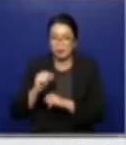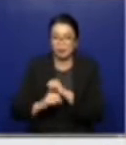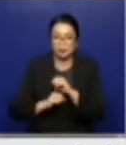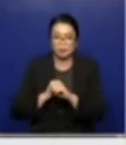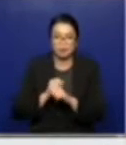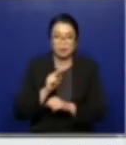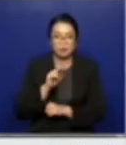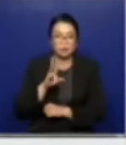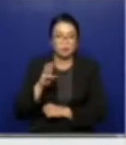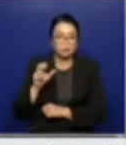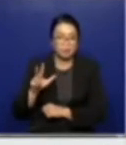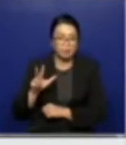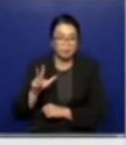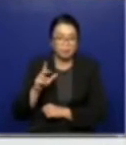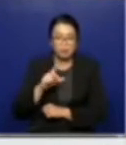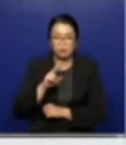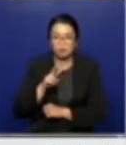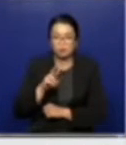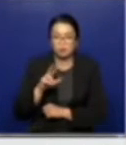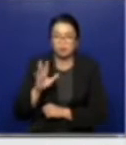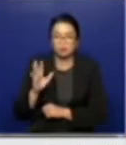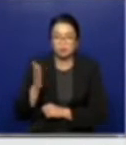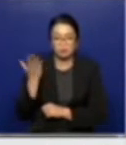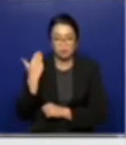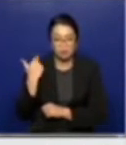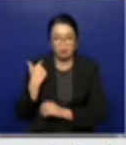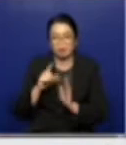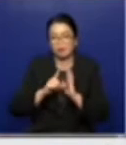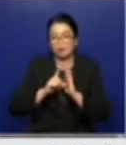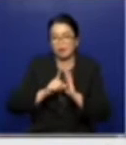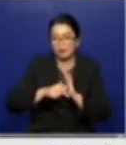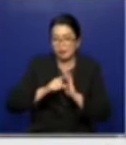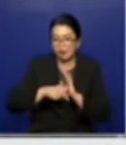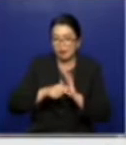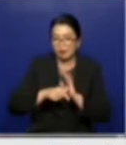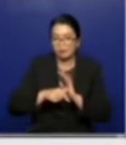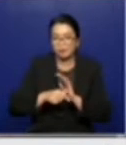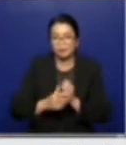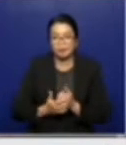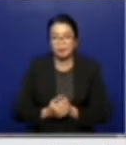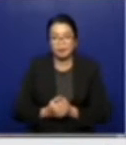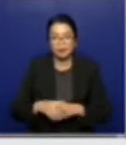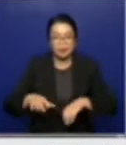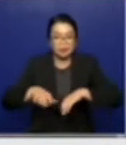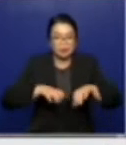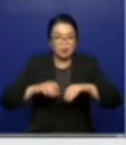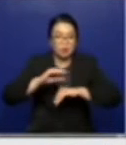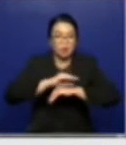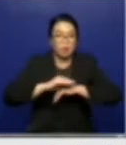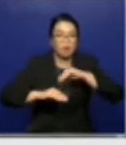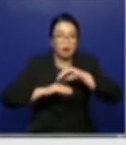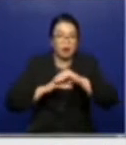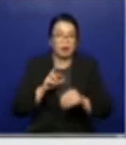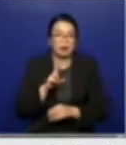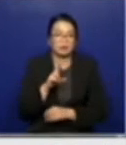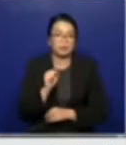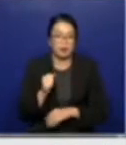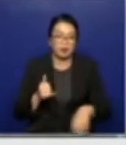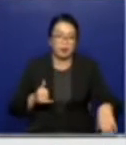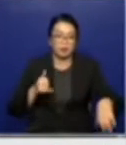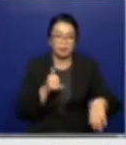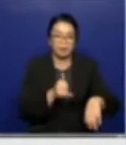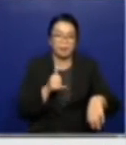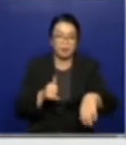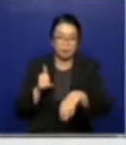มาสำนักงานเลขาธิการสภาผู้แทนราษฎรได้จัดโครงการรัฐสภาสัญจรที่